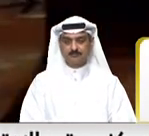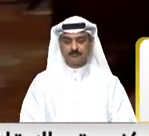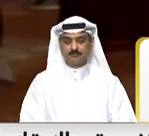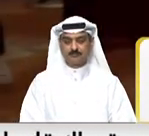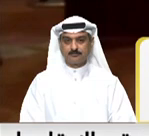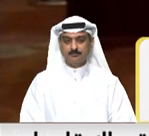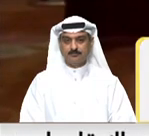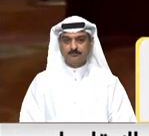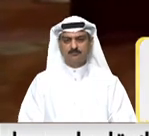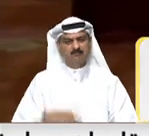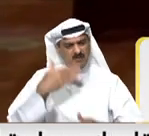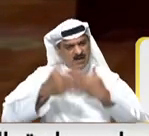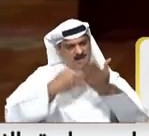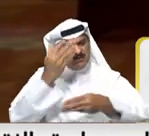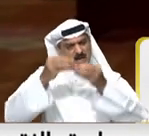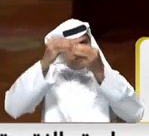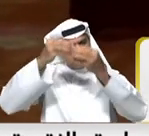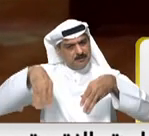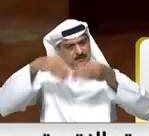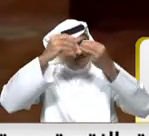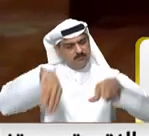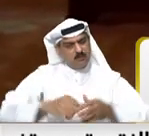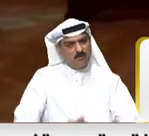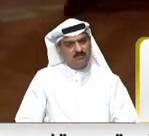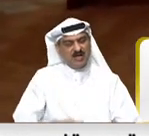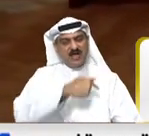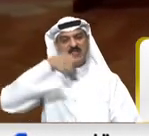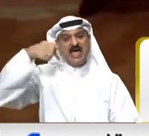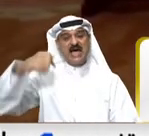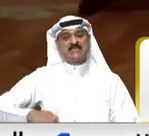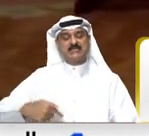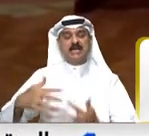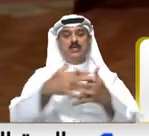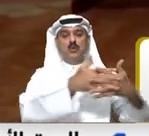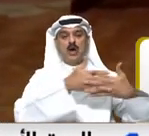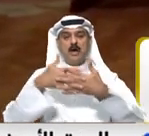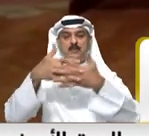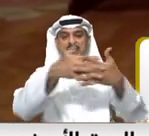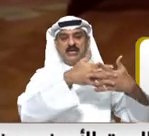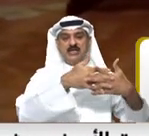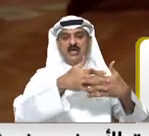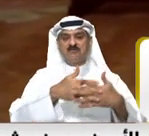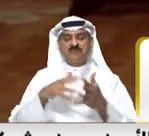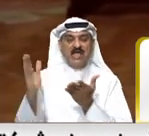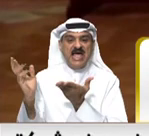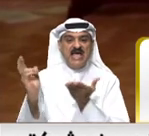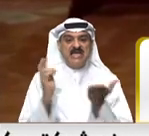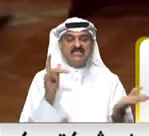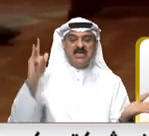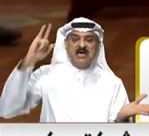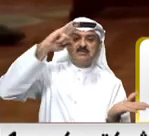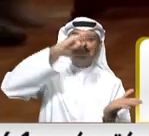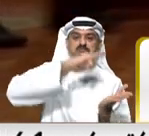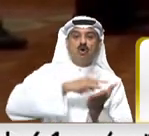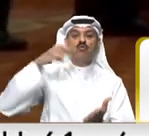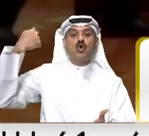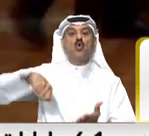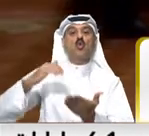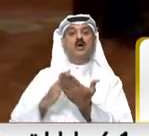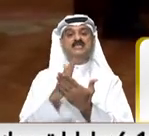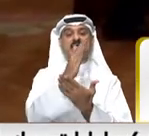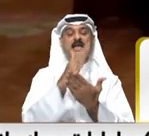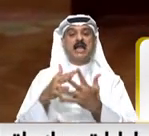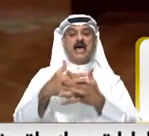سعيا لخفض حدة التوترات بين واشنطن وبكين، تأتي زيارة وزير الخارجية الأمريكي أنتوني